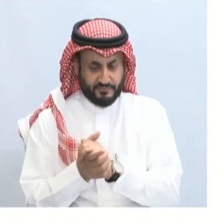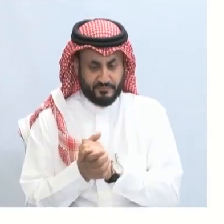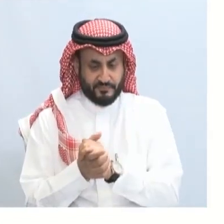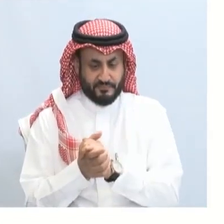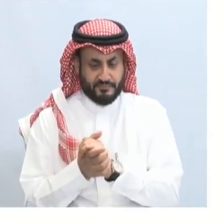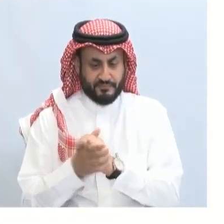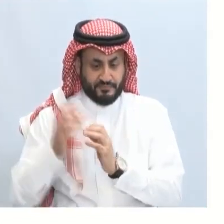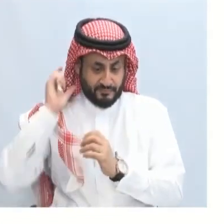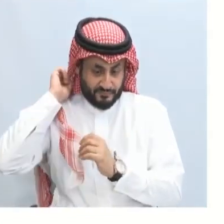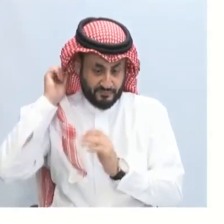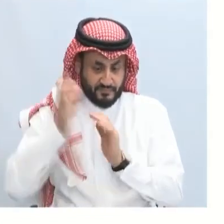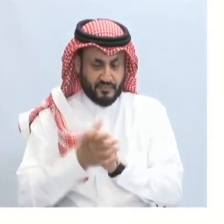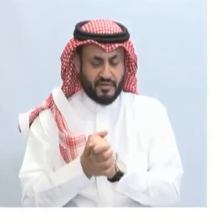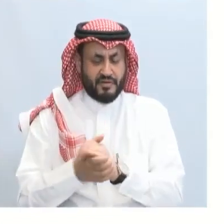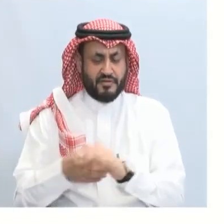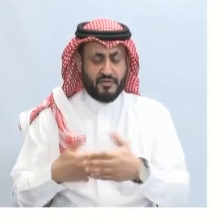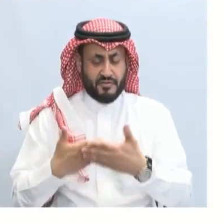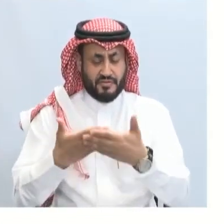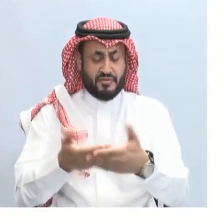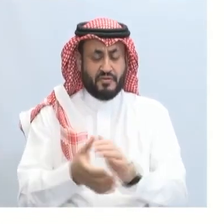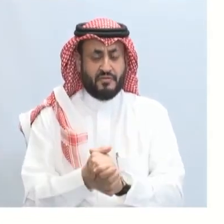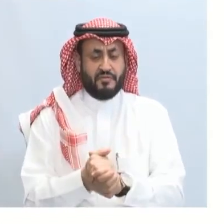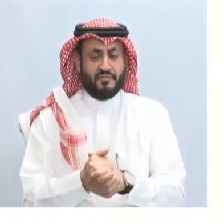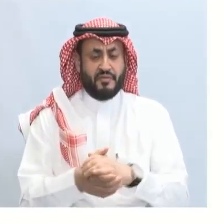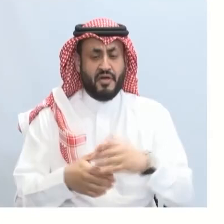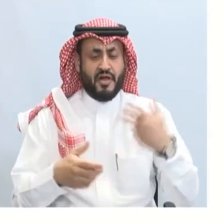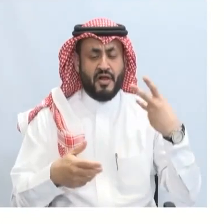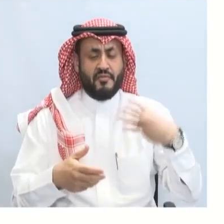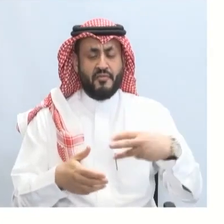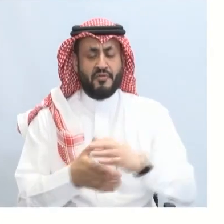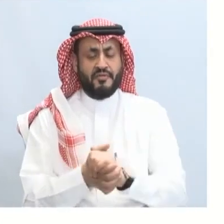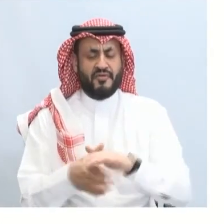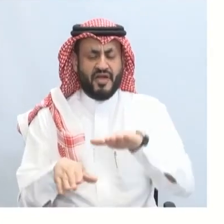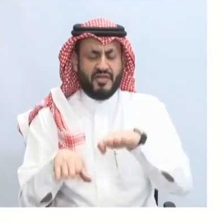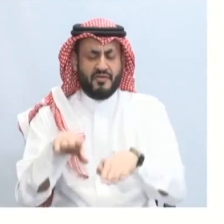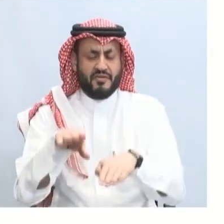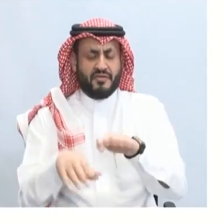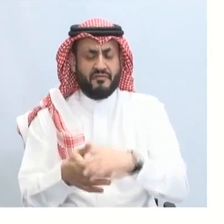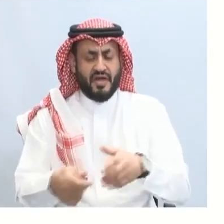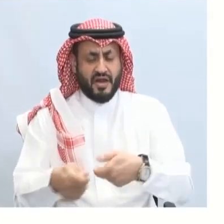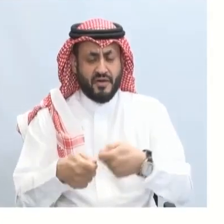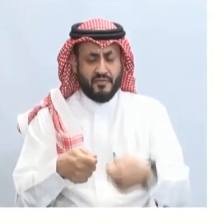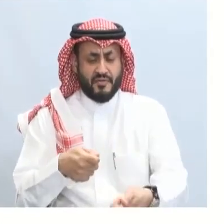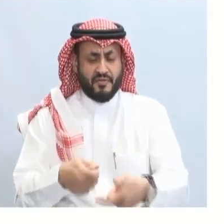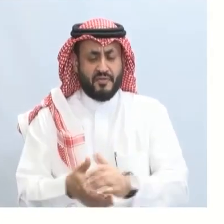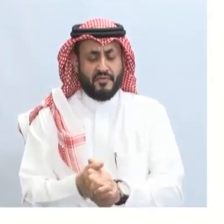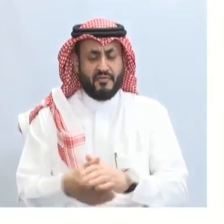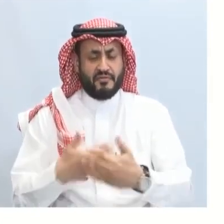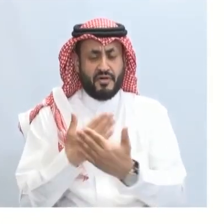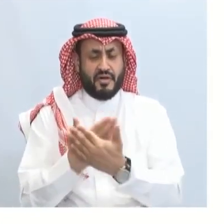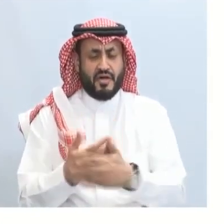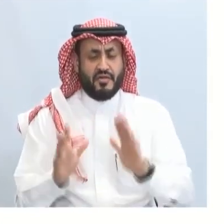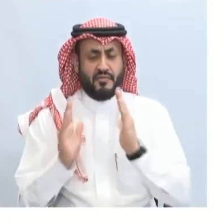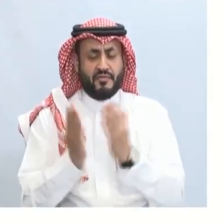المجتمعيه الى تشجيع المؤسسات لتحقيق التوازن بين الربح المادي وخدمه